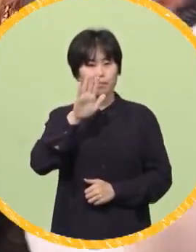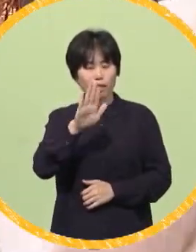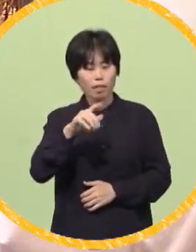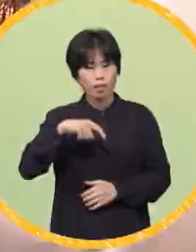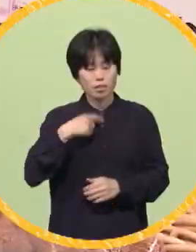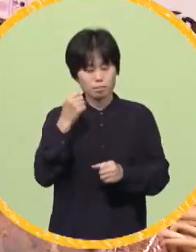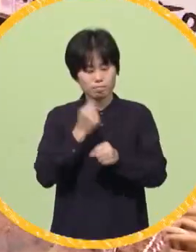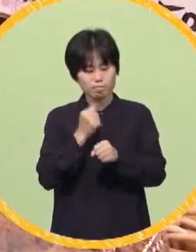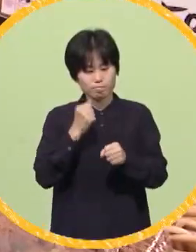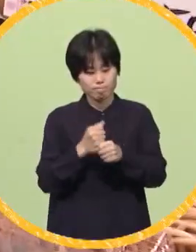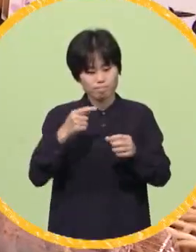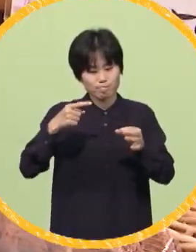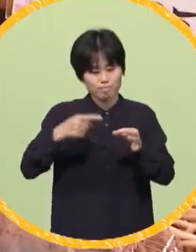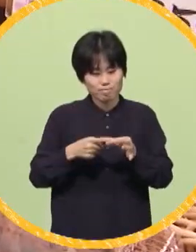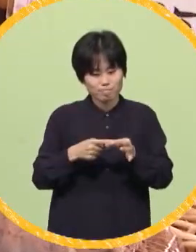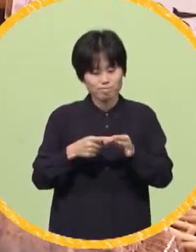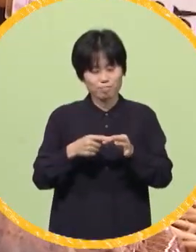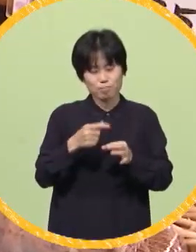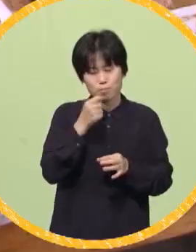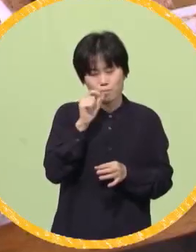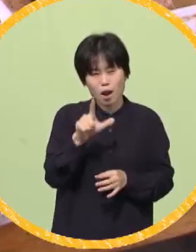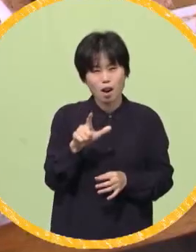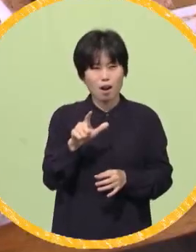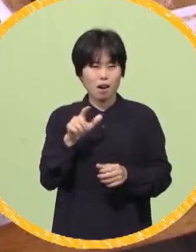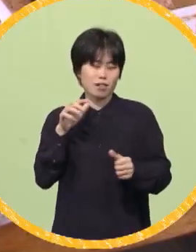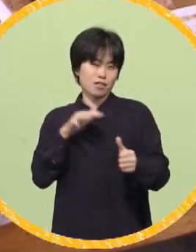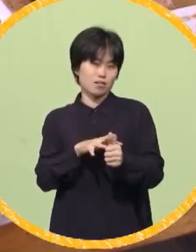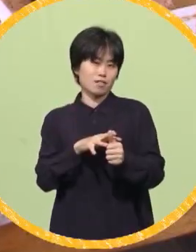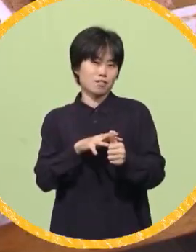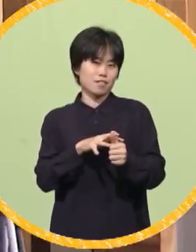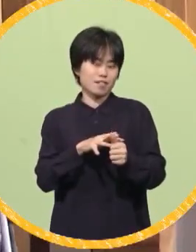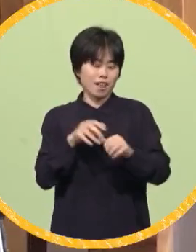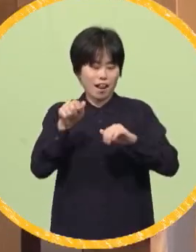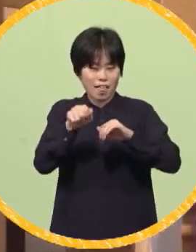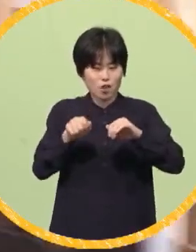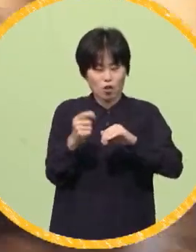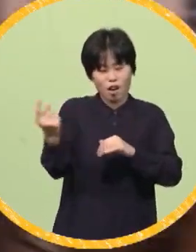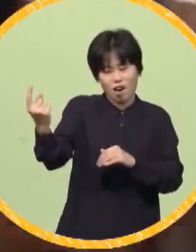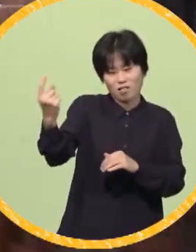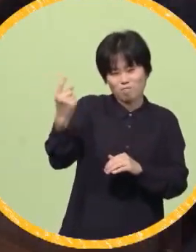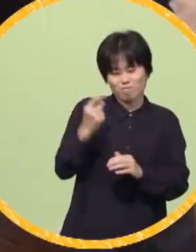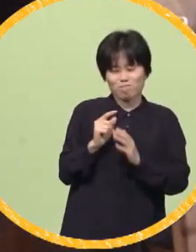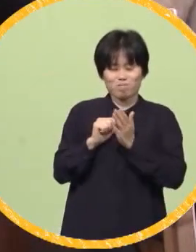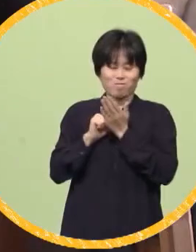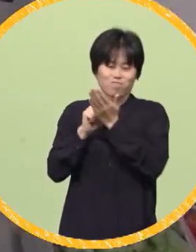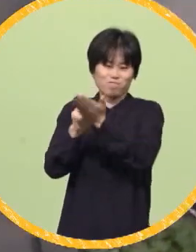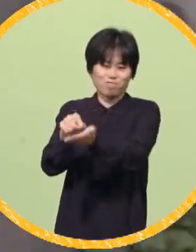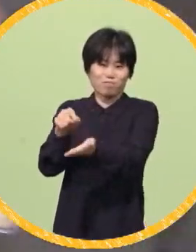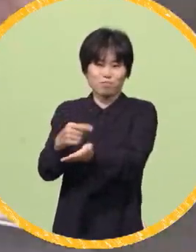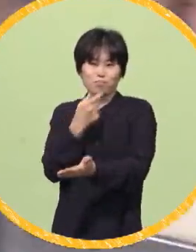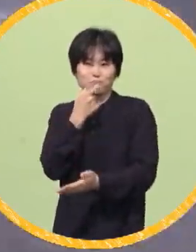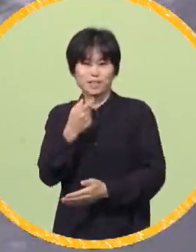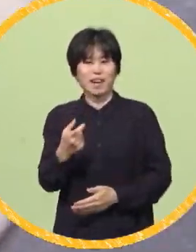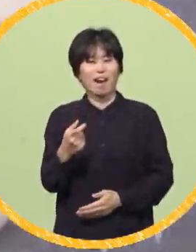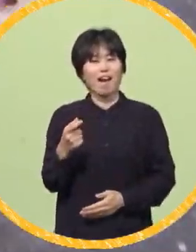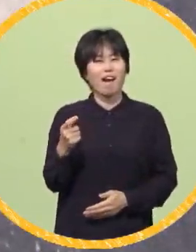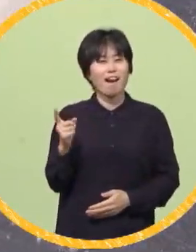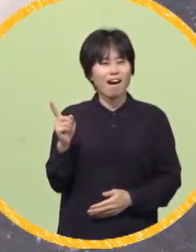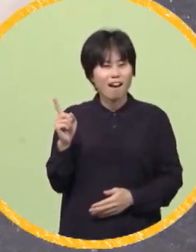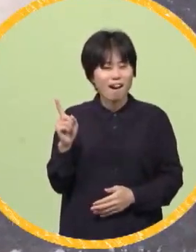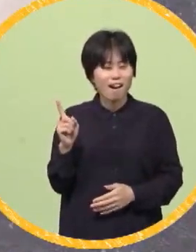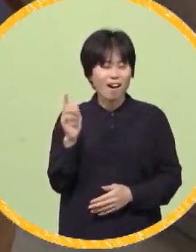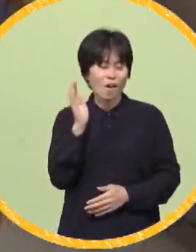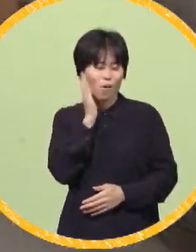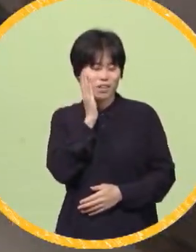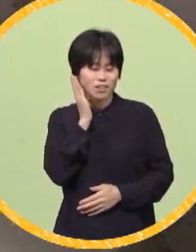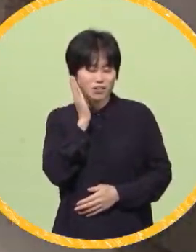パンはリピーター続出。そしてレストランに来た方は必ずと言っていいほど注文するピザ。